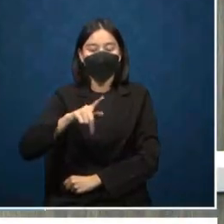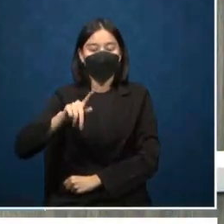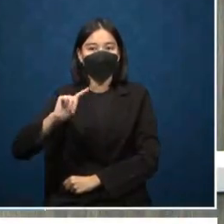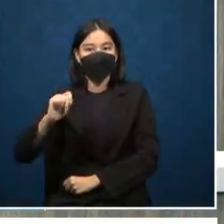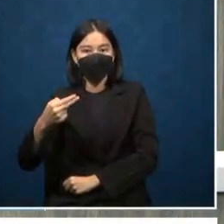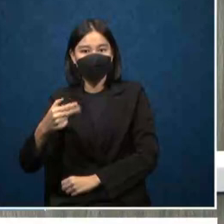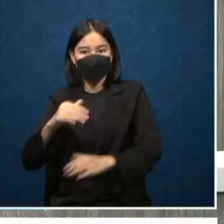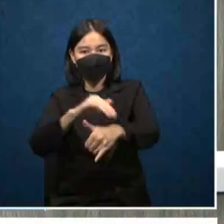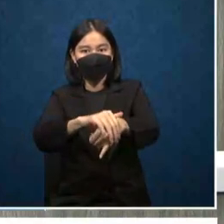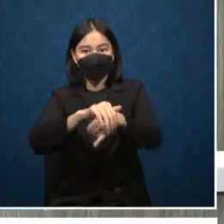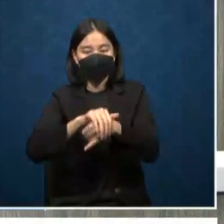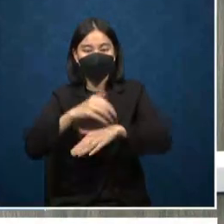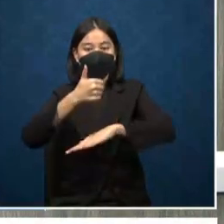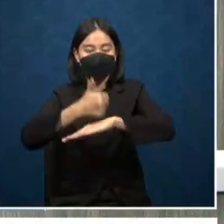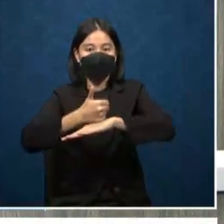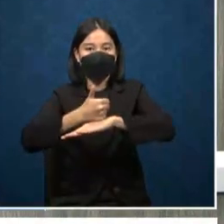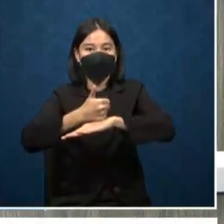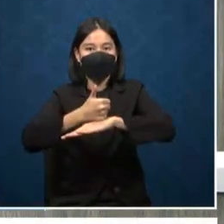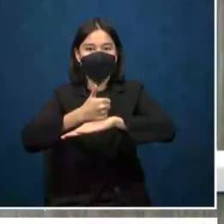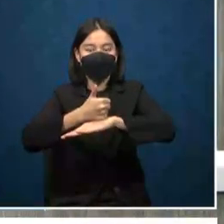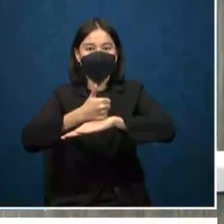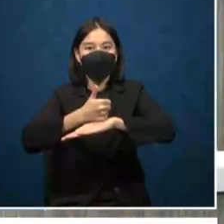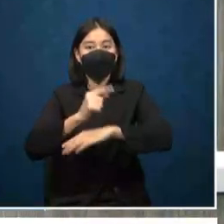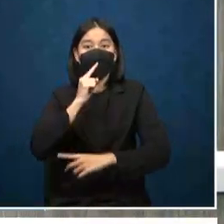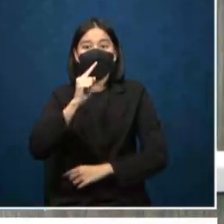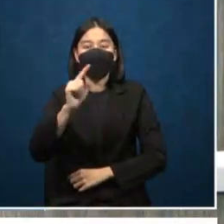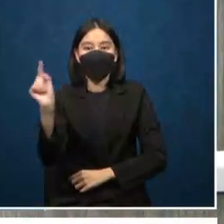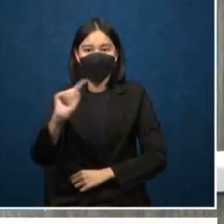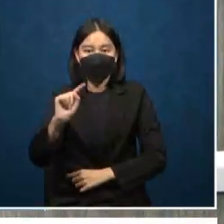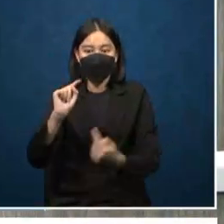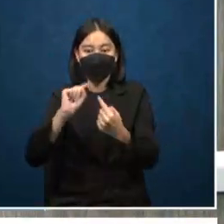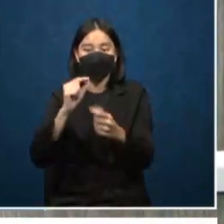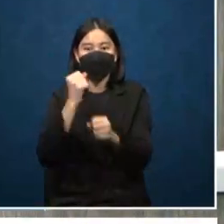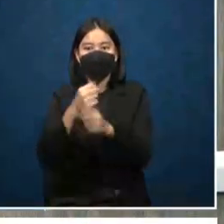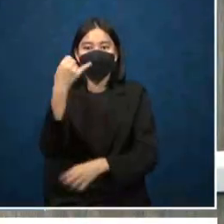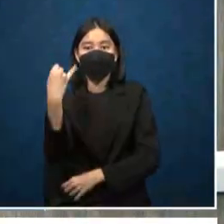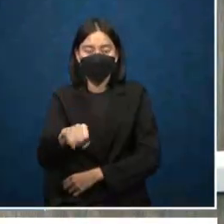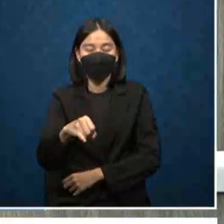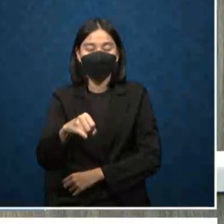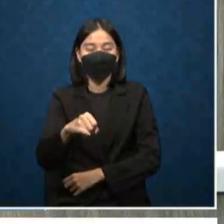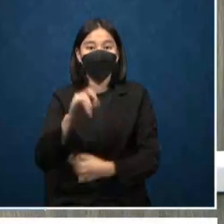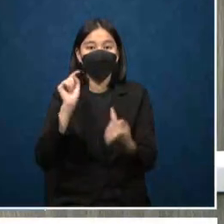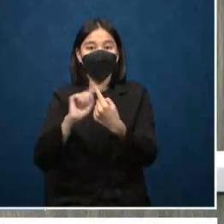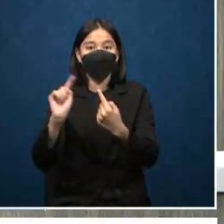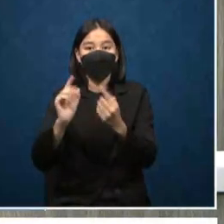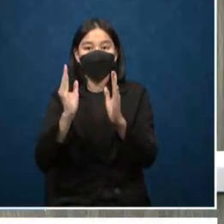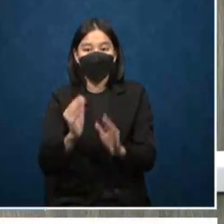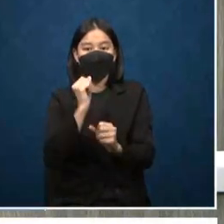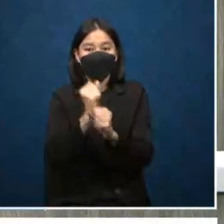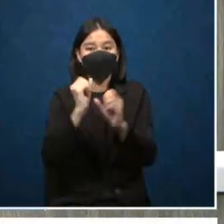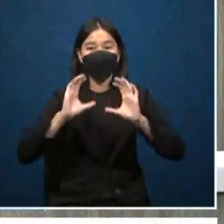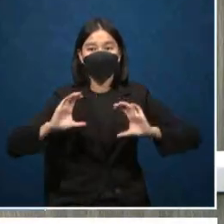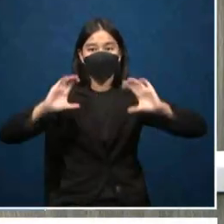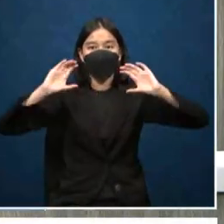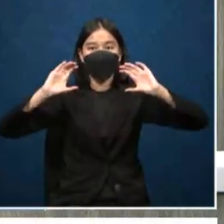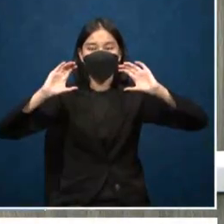หัวหน้าส่วนราชการระดับสูงคนหนึ่งและแจ้งข้อกล่าวหาในความผิดฐานเป็นเจ้าพนักงานเรียกรับ